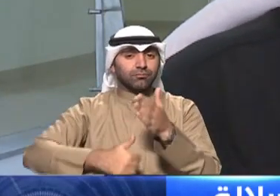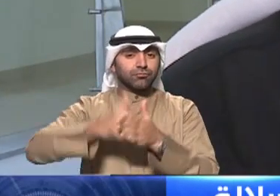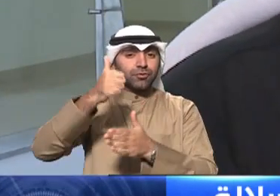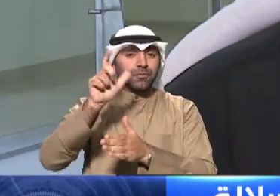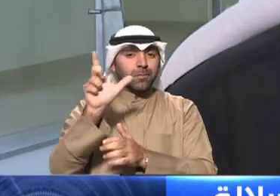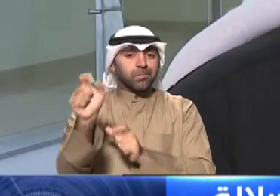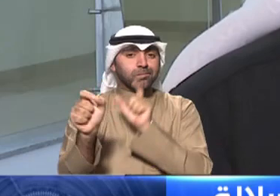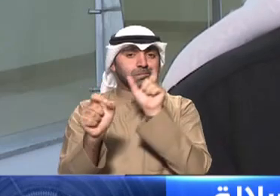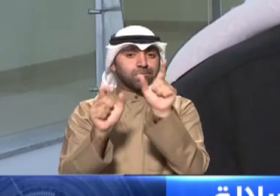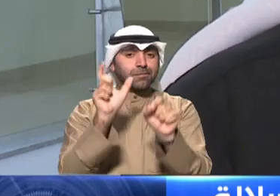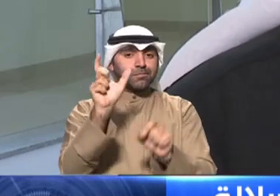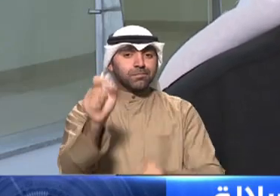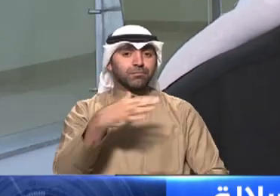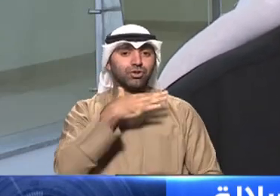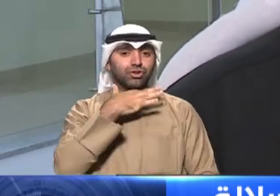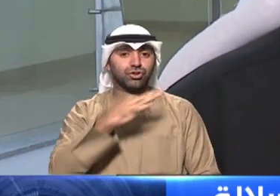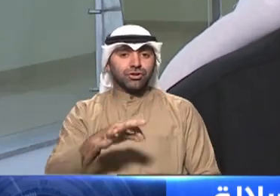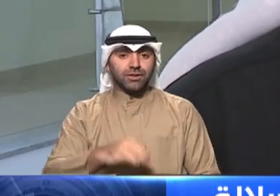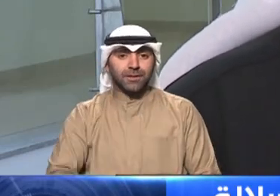التربص